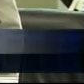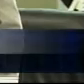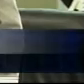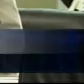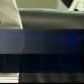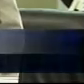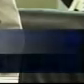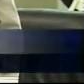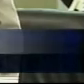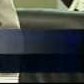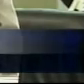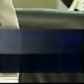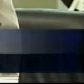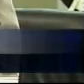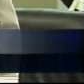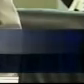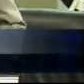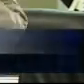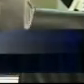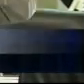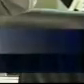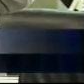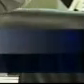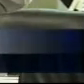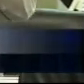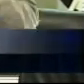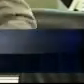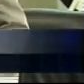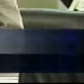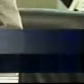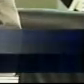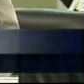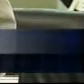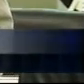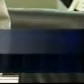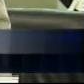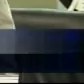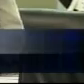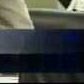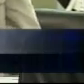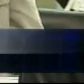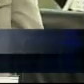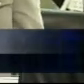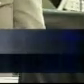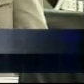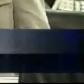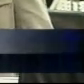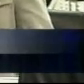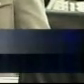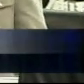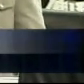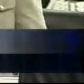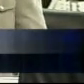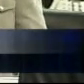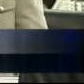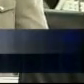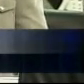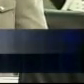yayakuna, mamakuna, wawakuna, wambrakuna, yachachi